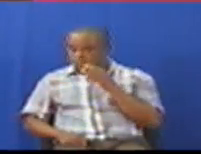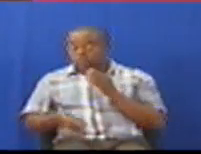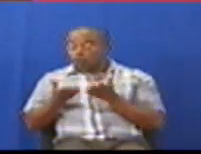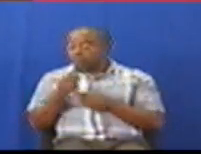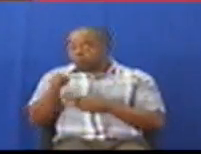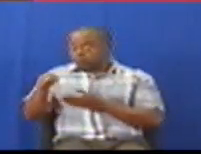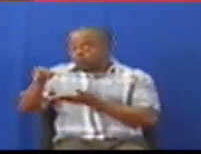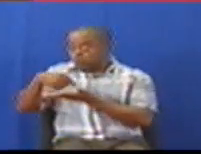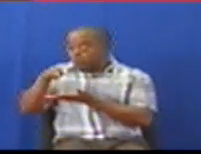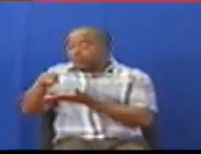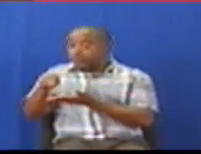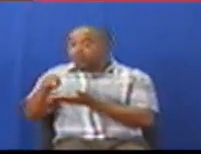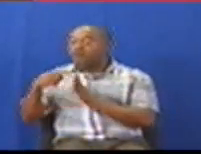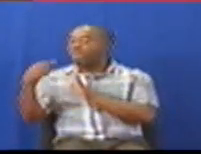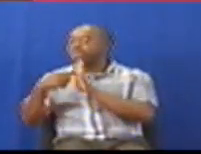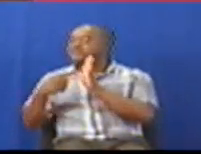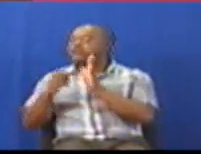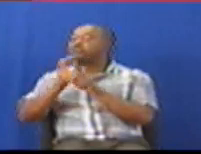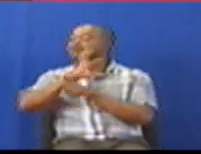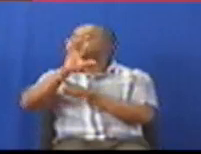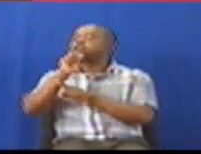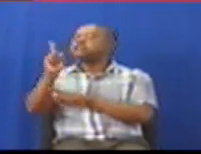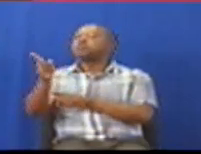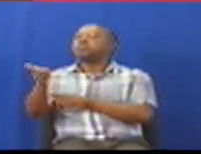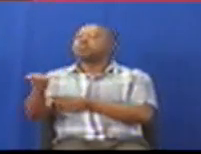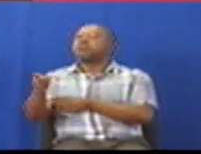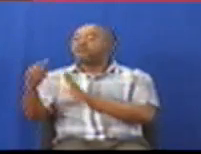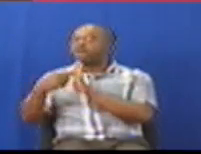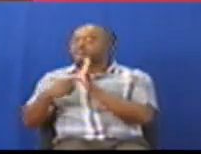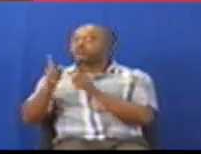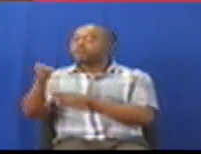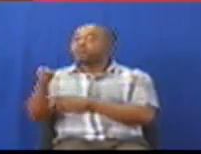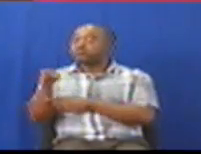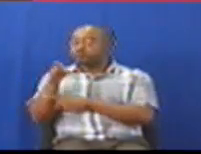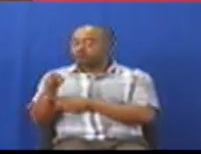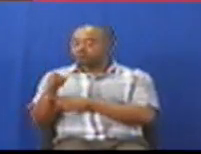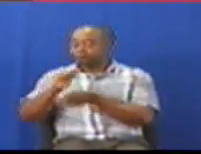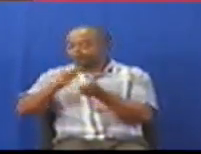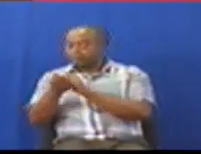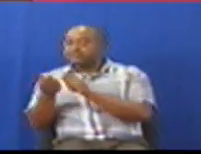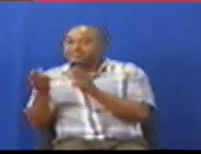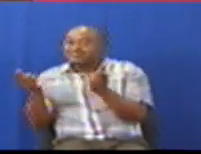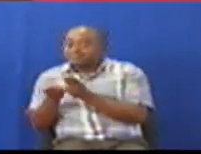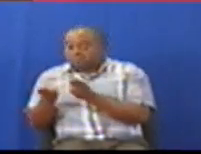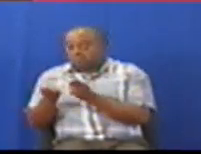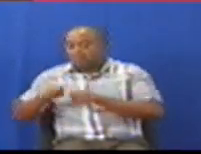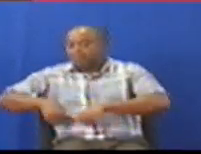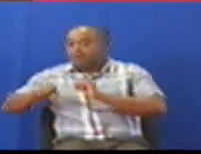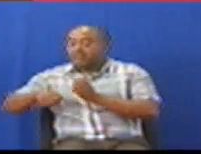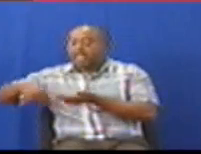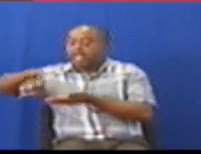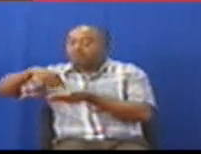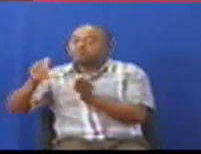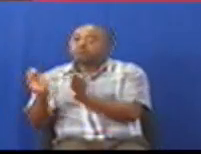zote zipo. Sifa zote zipo za kufanya kuwa mamlaka nani mji mdogo